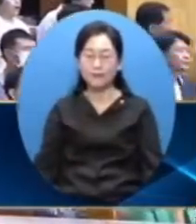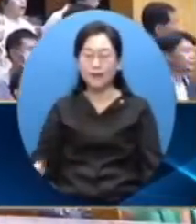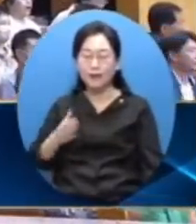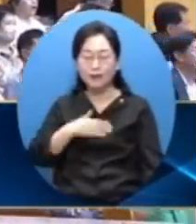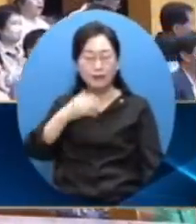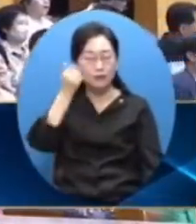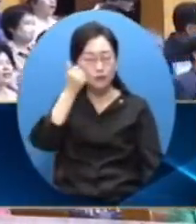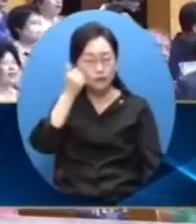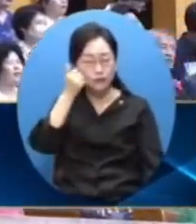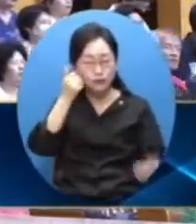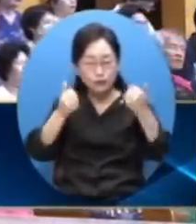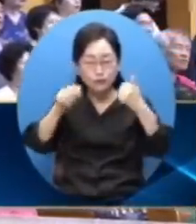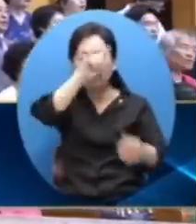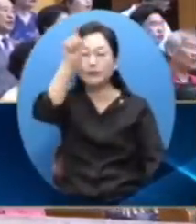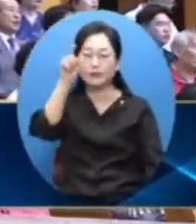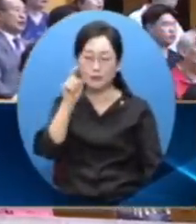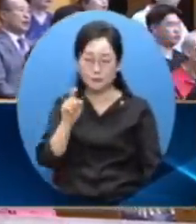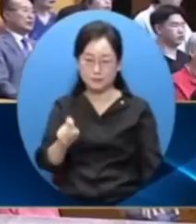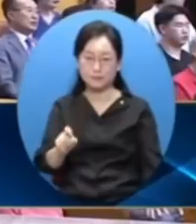나는 누구인가?